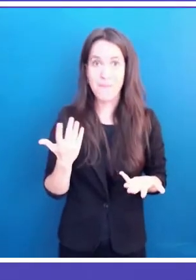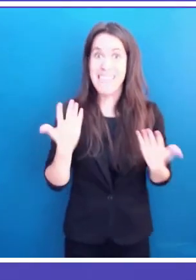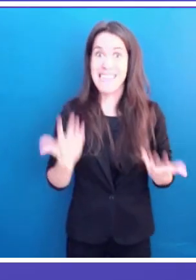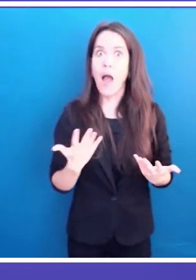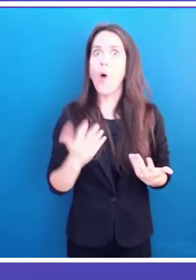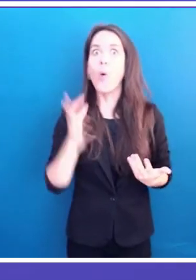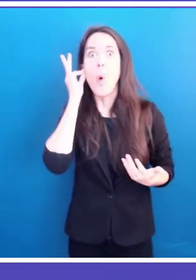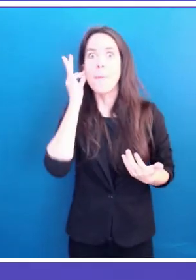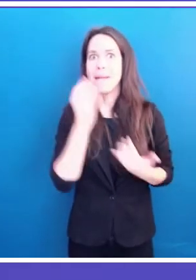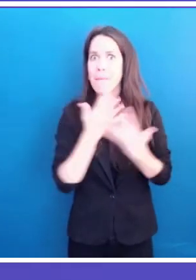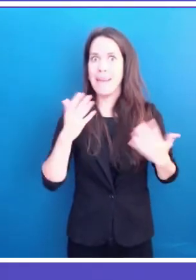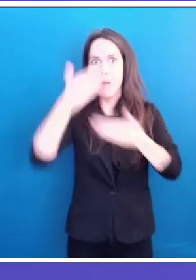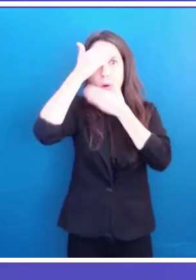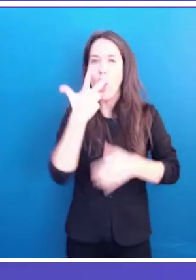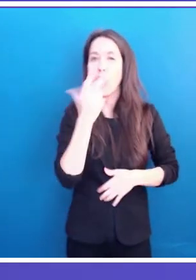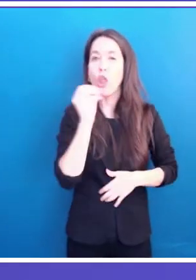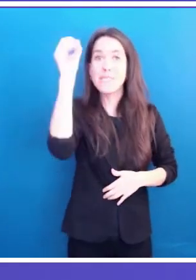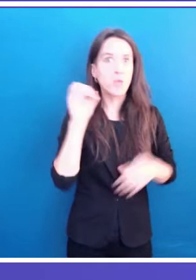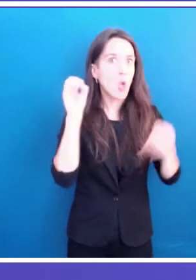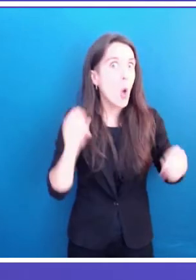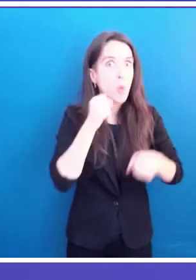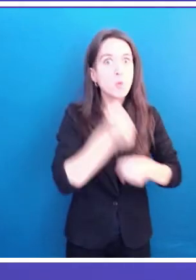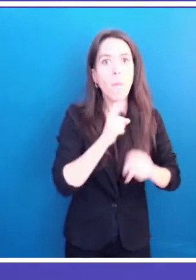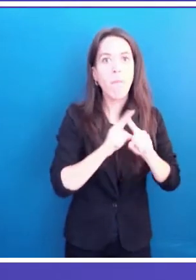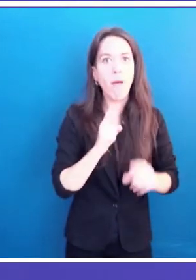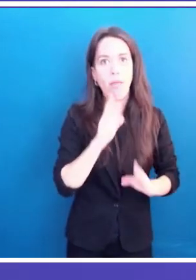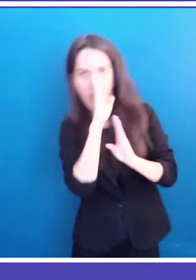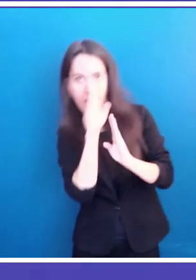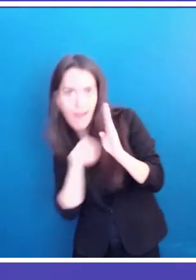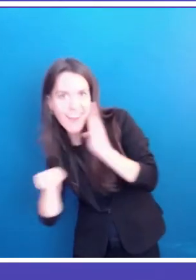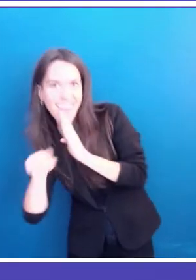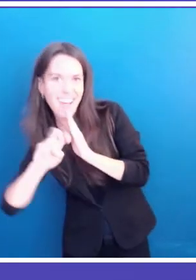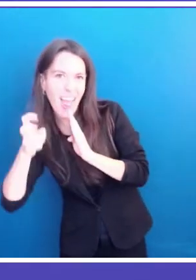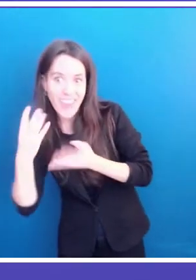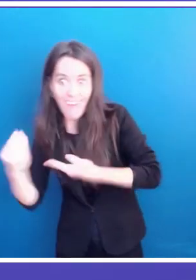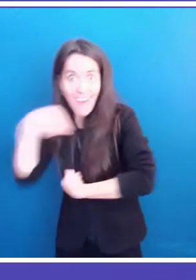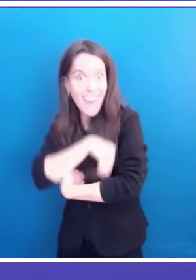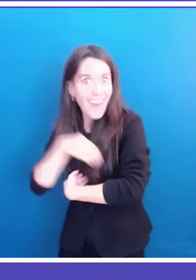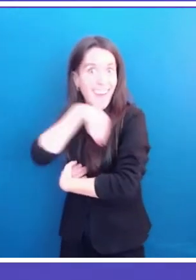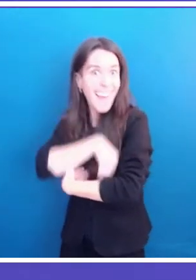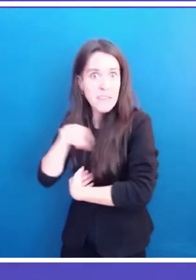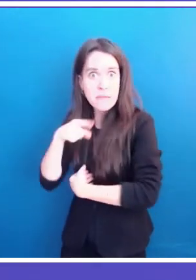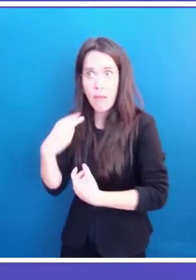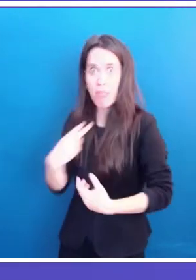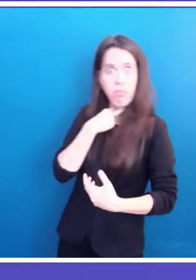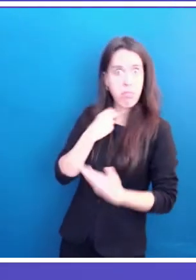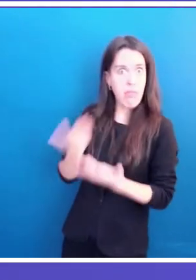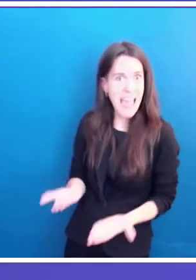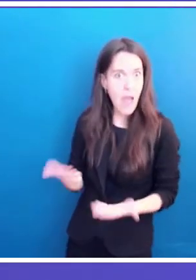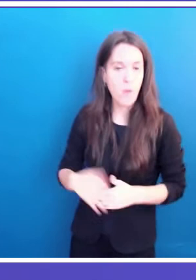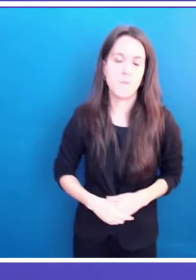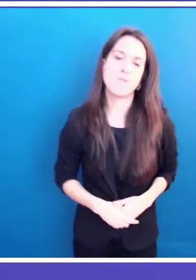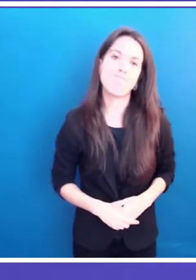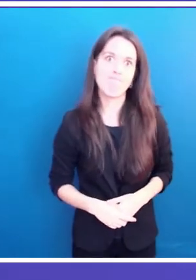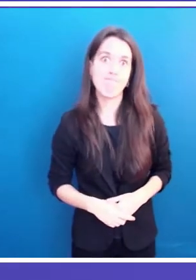هي ضعف نسب البطالة للرجال. وكنتيجة لجائحة كورونا والإقفال العام